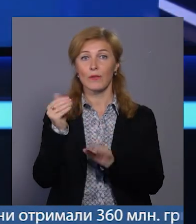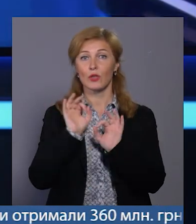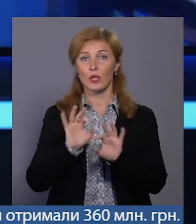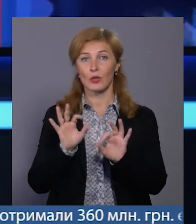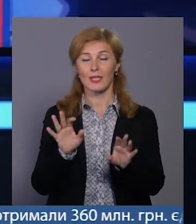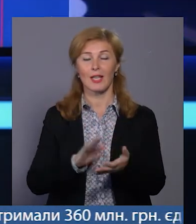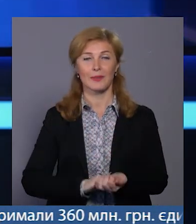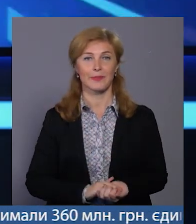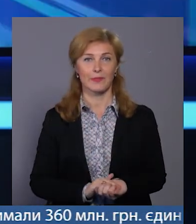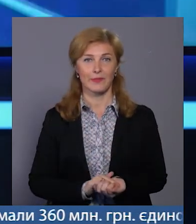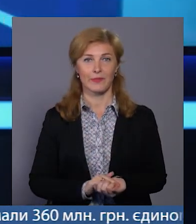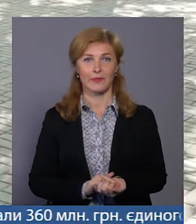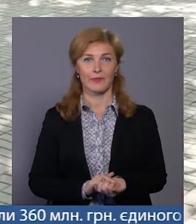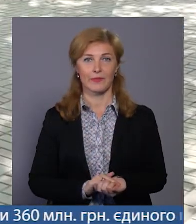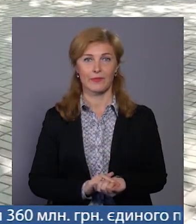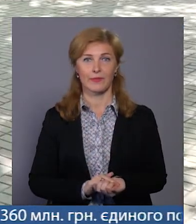з Тетяною Самсонюк.